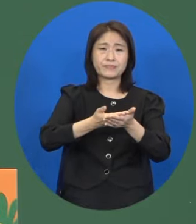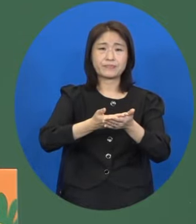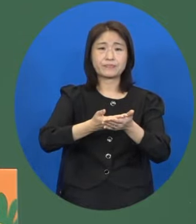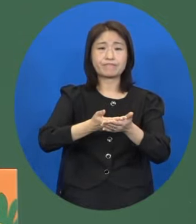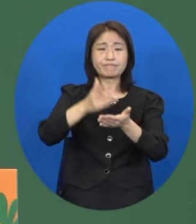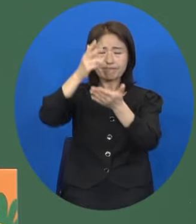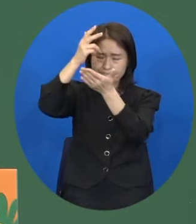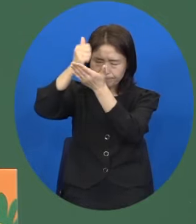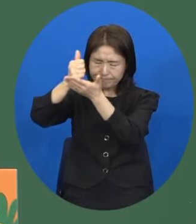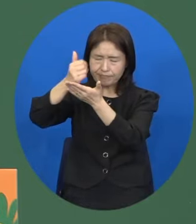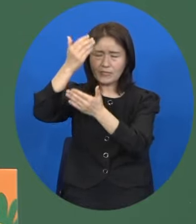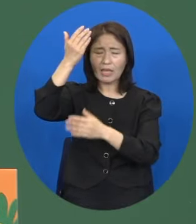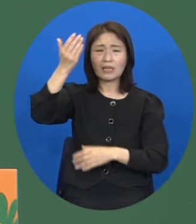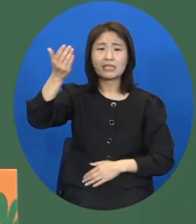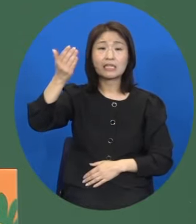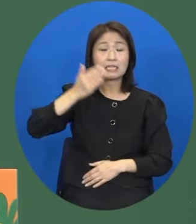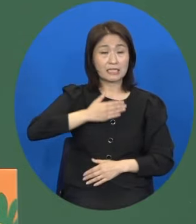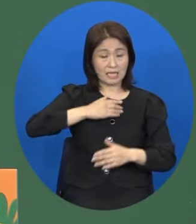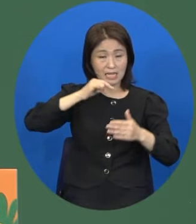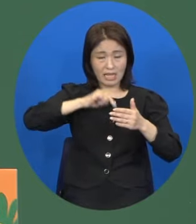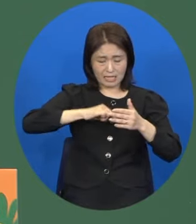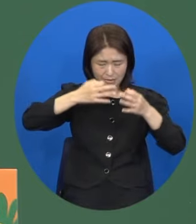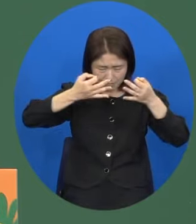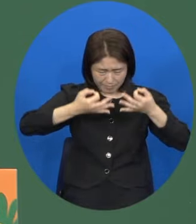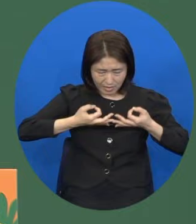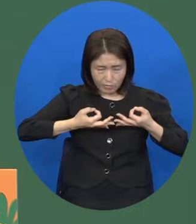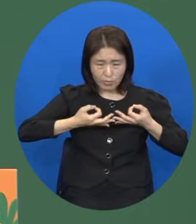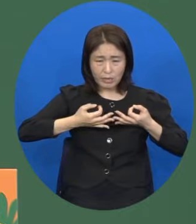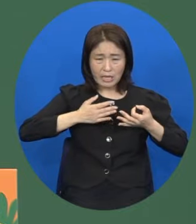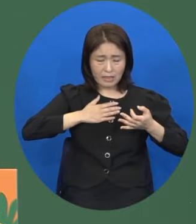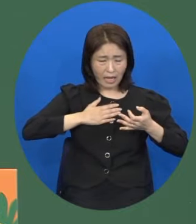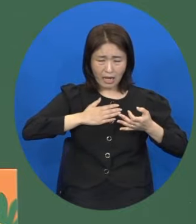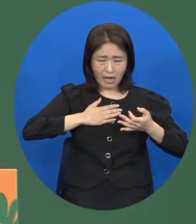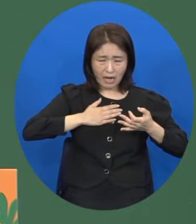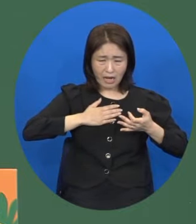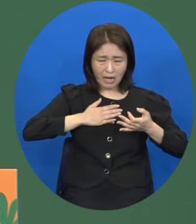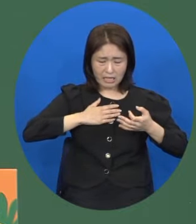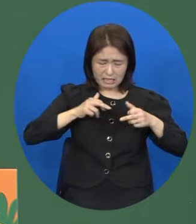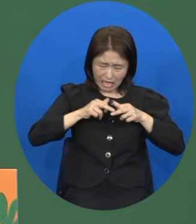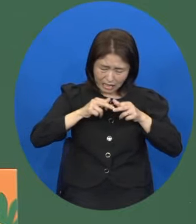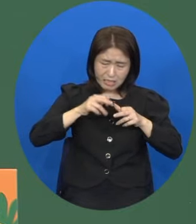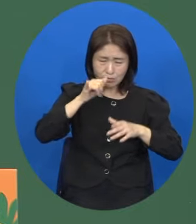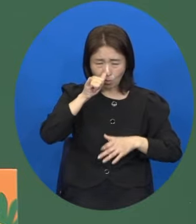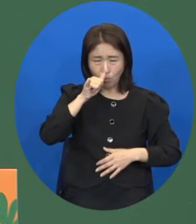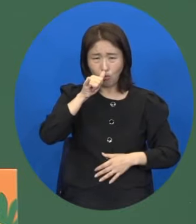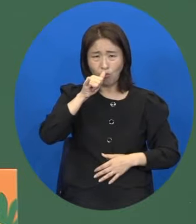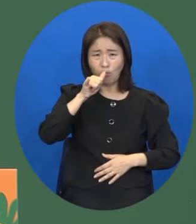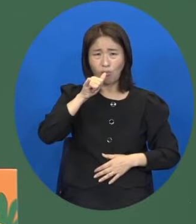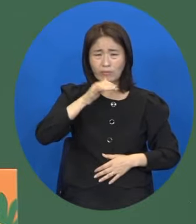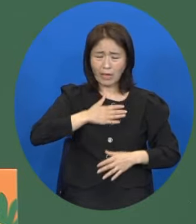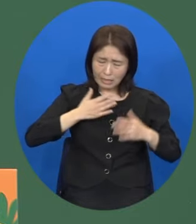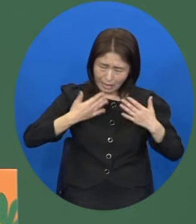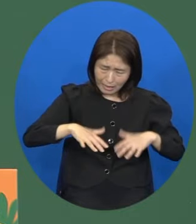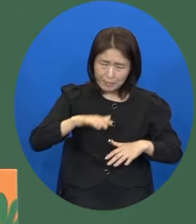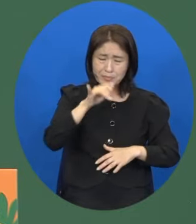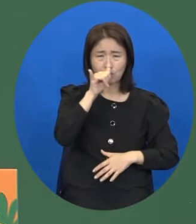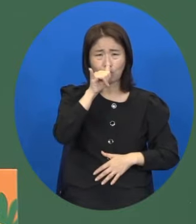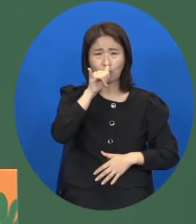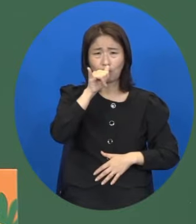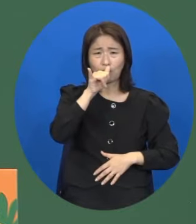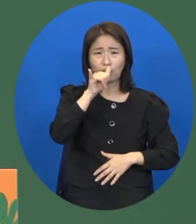주님, 내 안에 나도 모르는 장애가 있습니다. 주님,